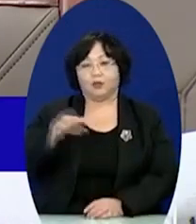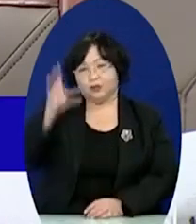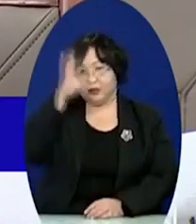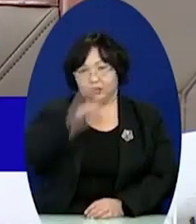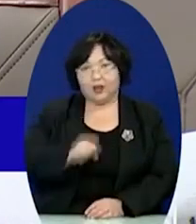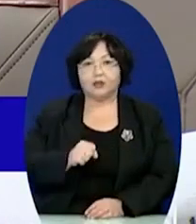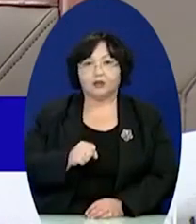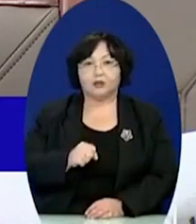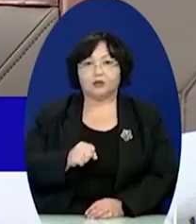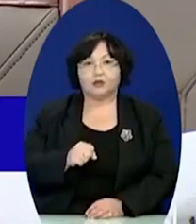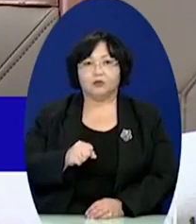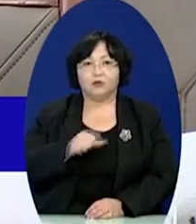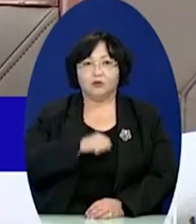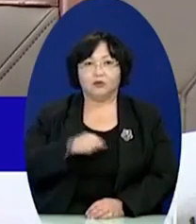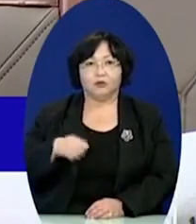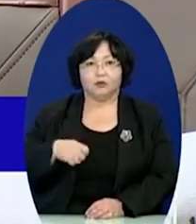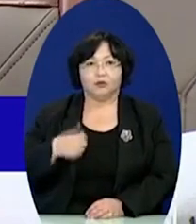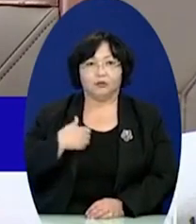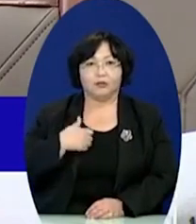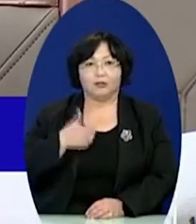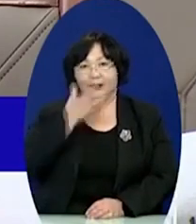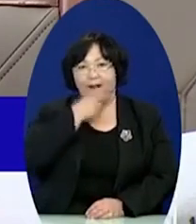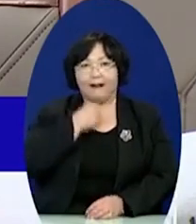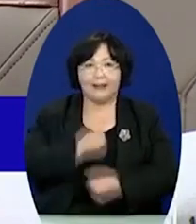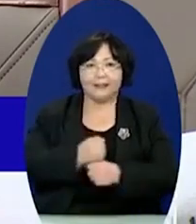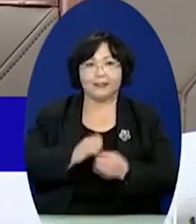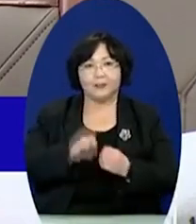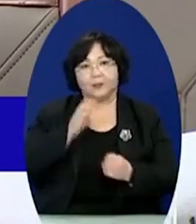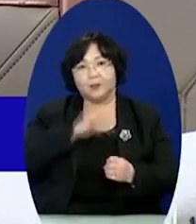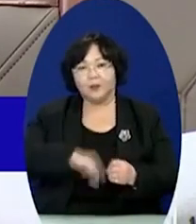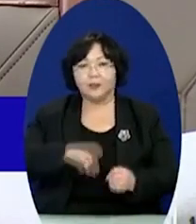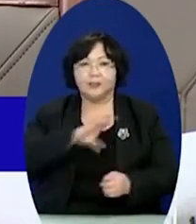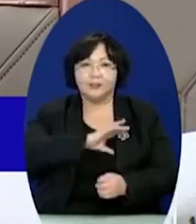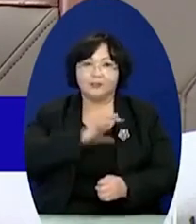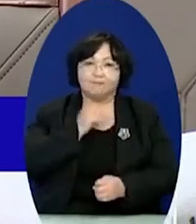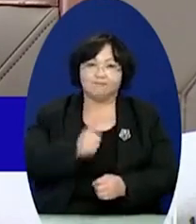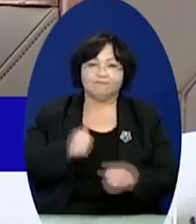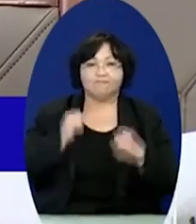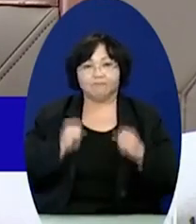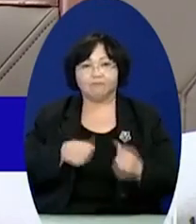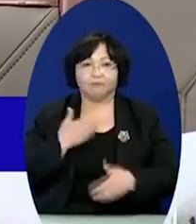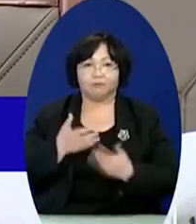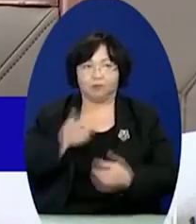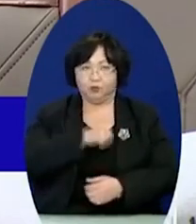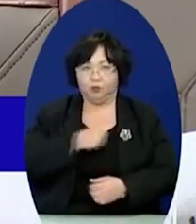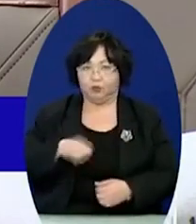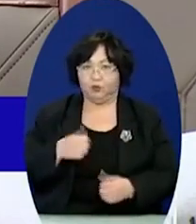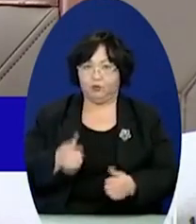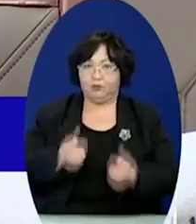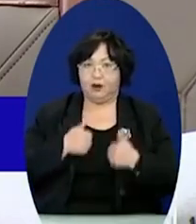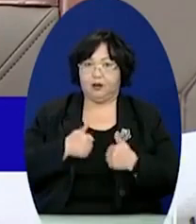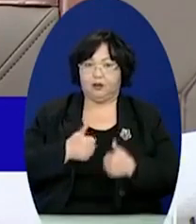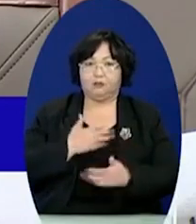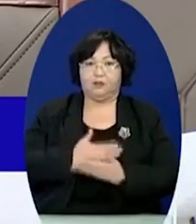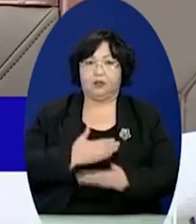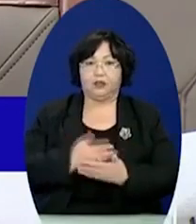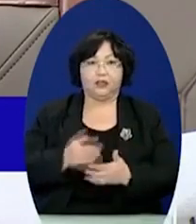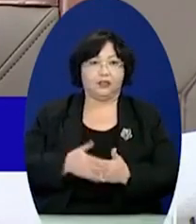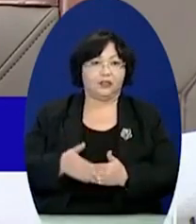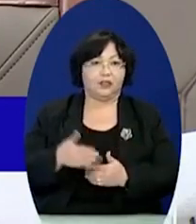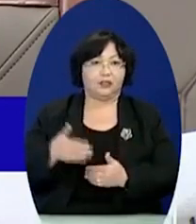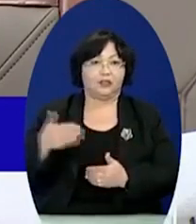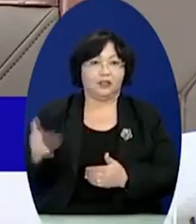бодлоо би ч нэлээд гэгээлгээр ингээд ажлуудыг хийгээ явсан. Би одоо энэгээрээ бахархдаг. Би энийг одоо